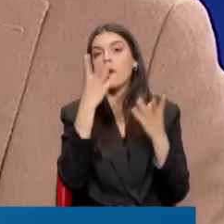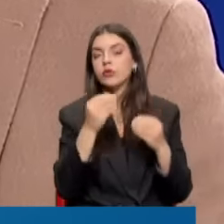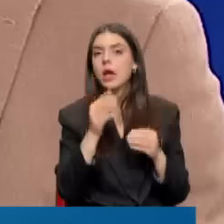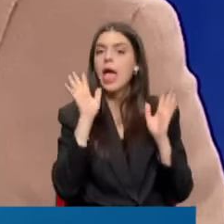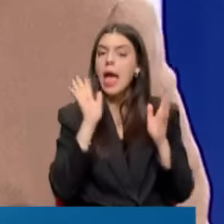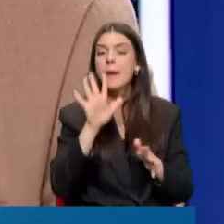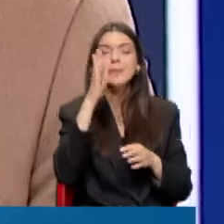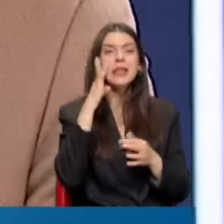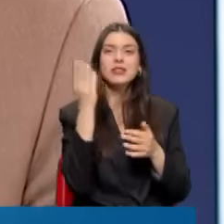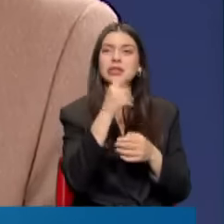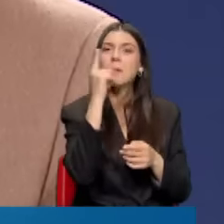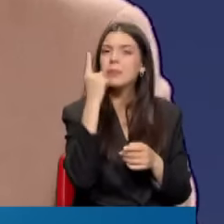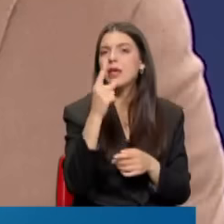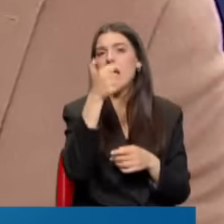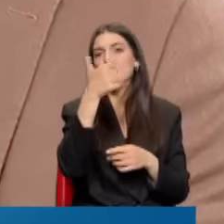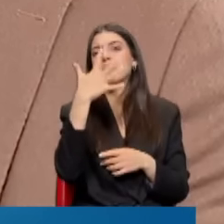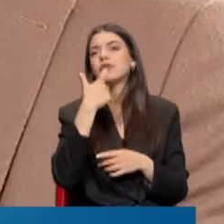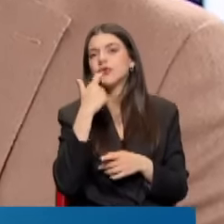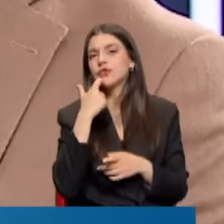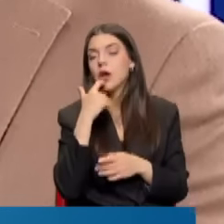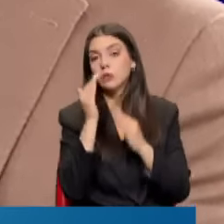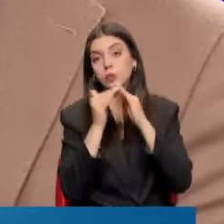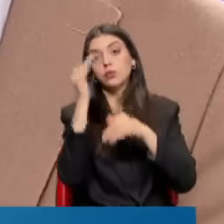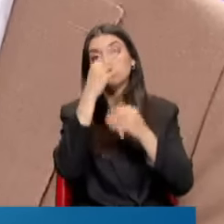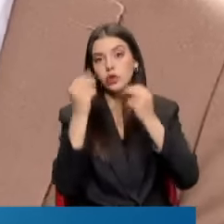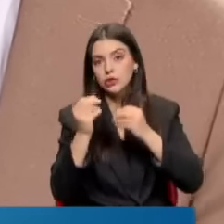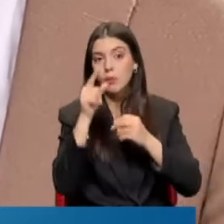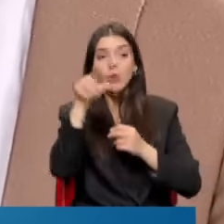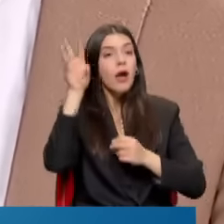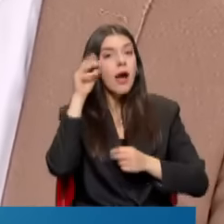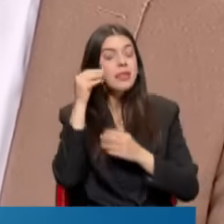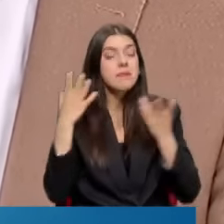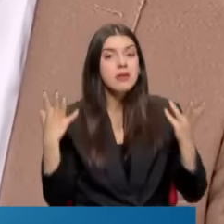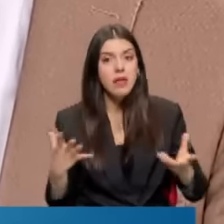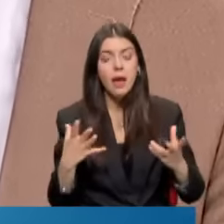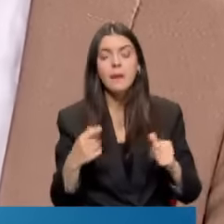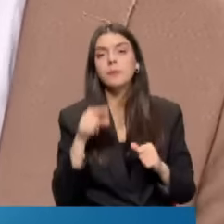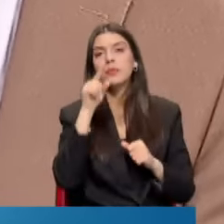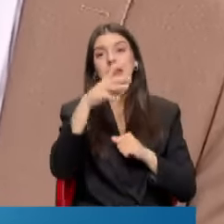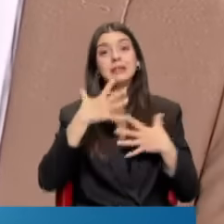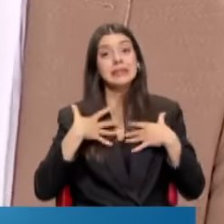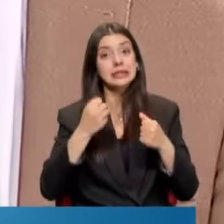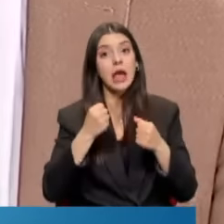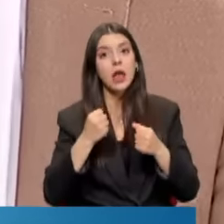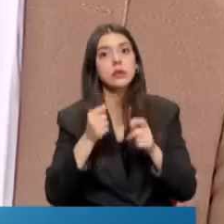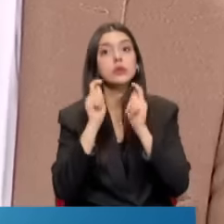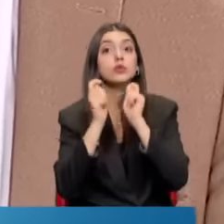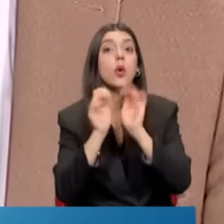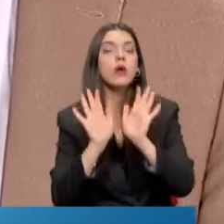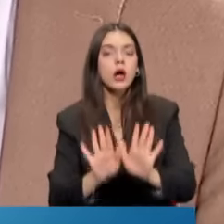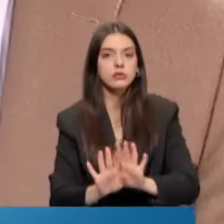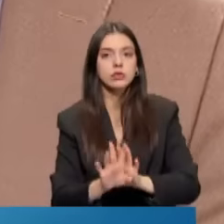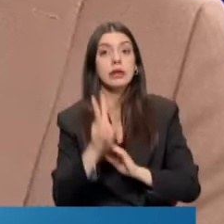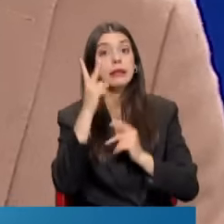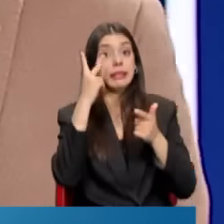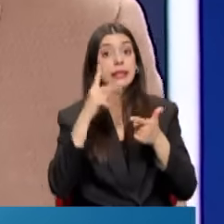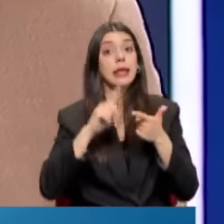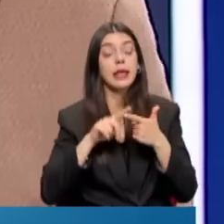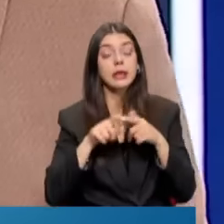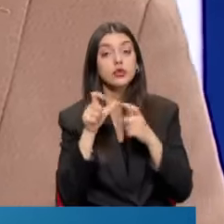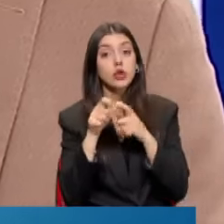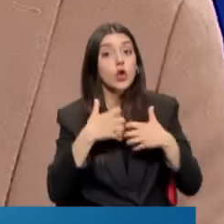kişiden bir tanesi 65 yaşın üzerinde olacak Bunun da Anlamı şu bir bir kere sağlık sistemini Zorlayacak bir şey Bu iki sosyal